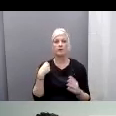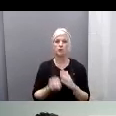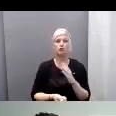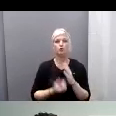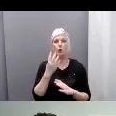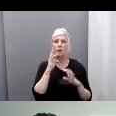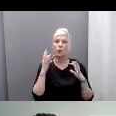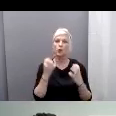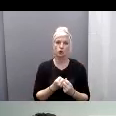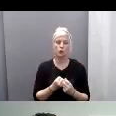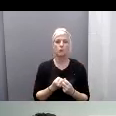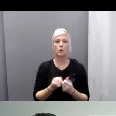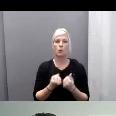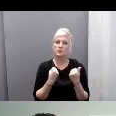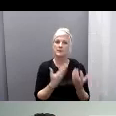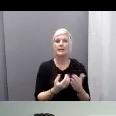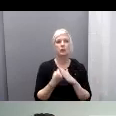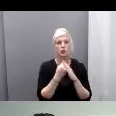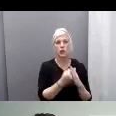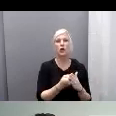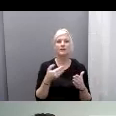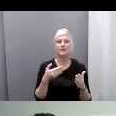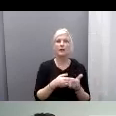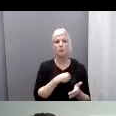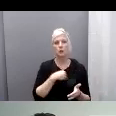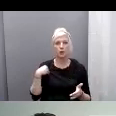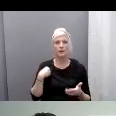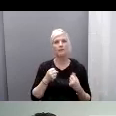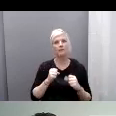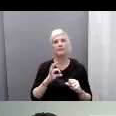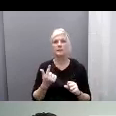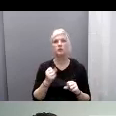stöd för att olika myndigheter och verksamheter ska kunna ta ansvar.